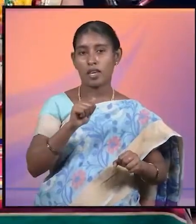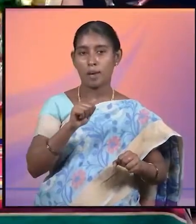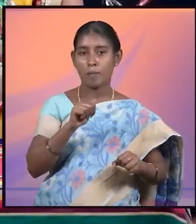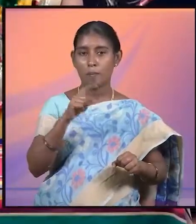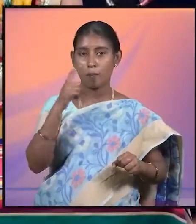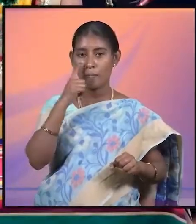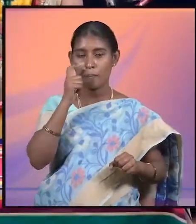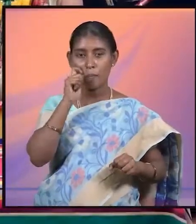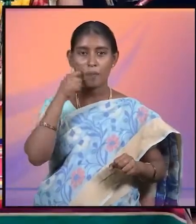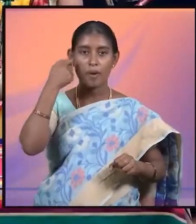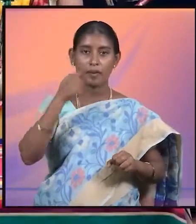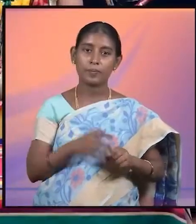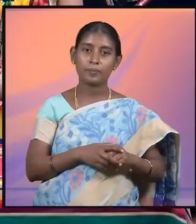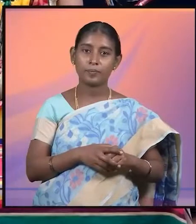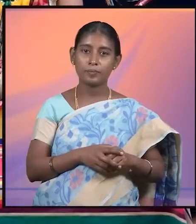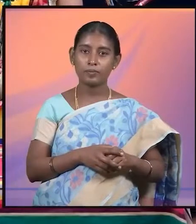அதிய